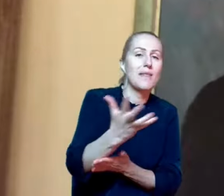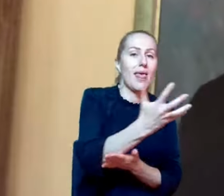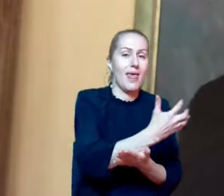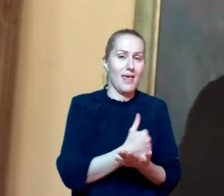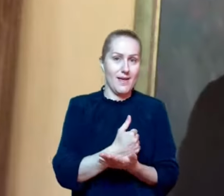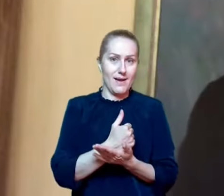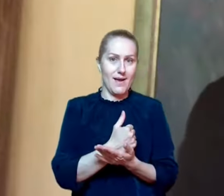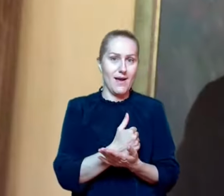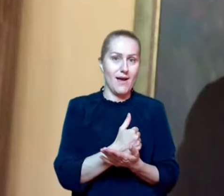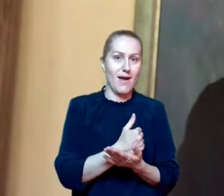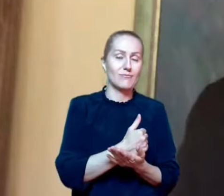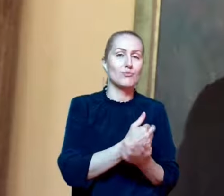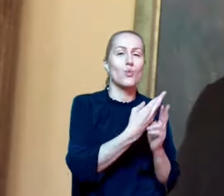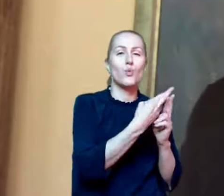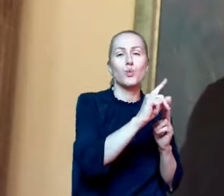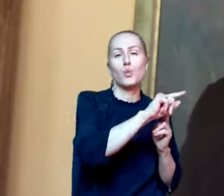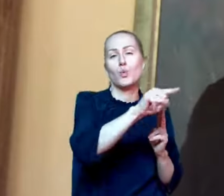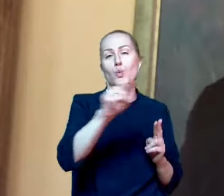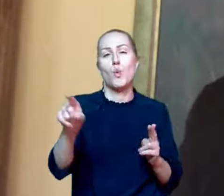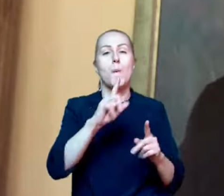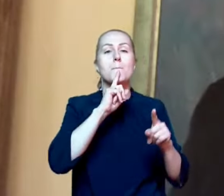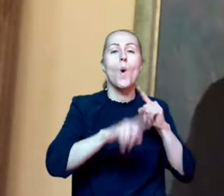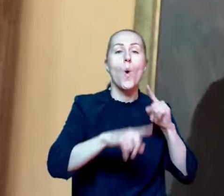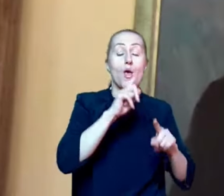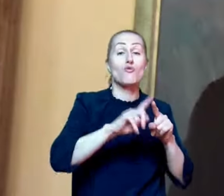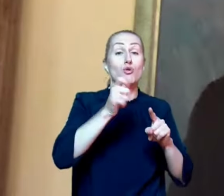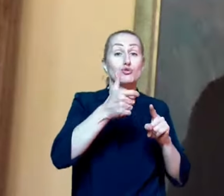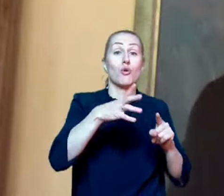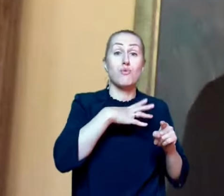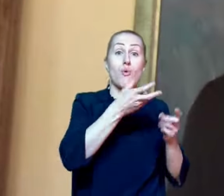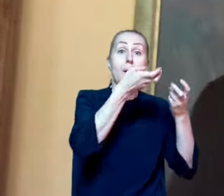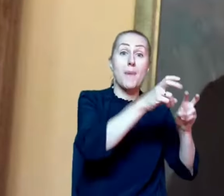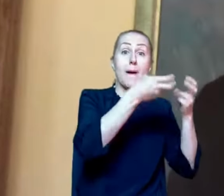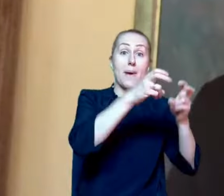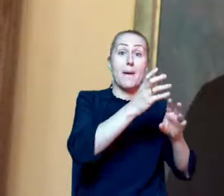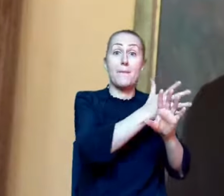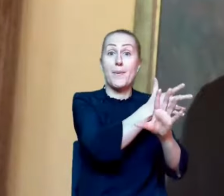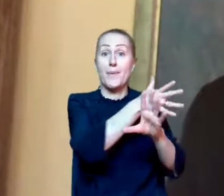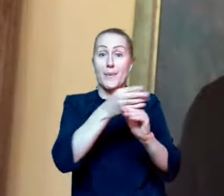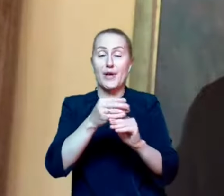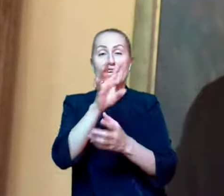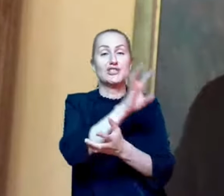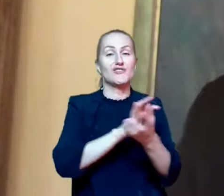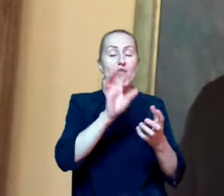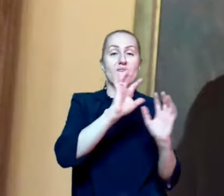polityki, które wypracowywane są podczas światowych forum